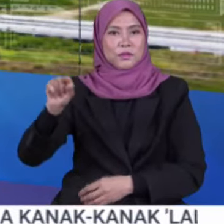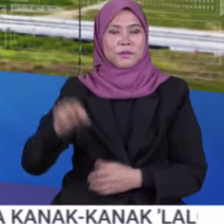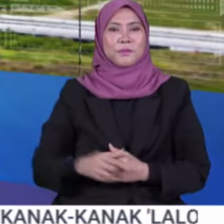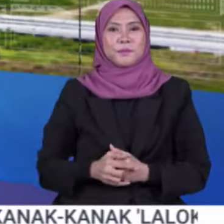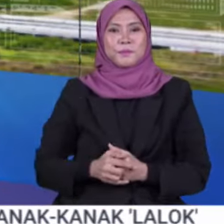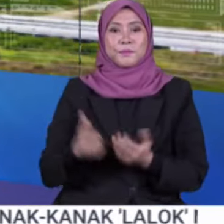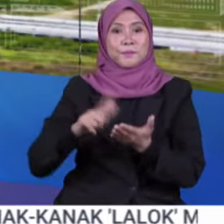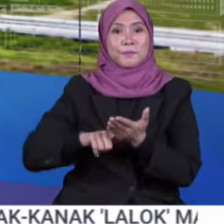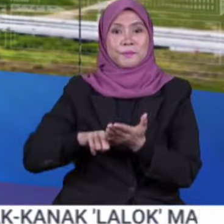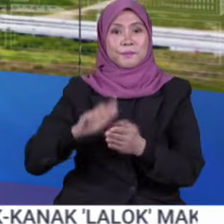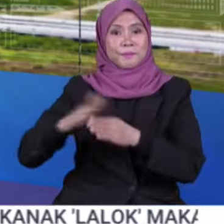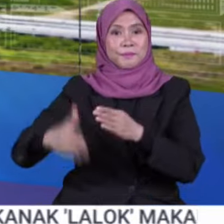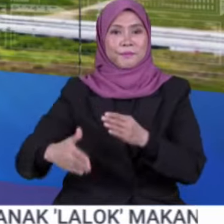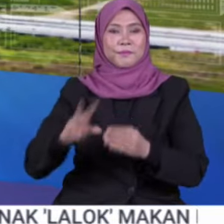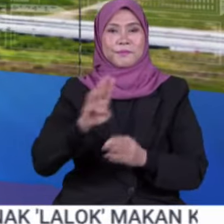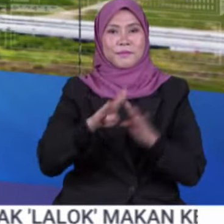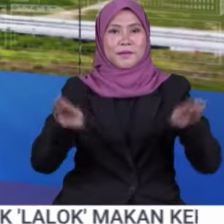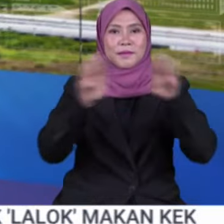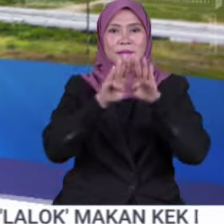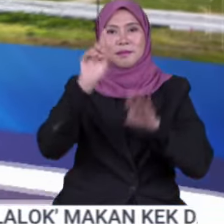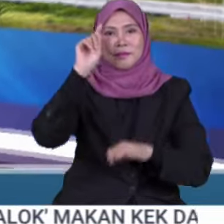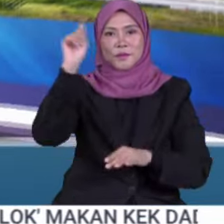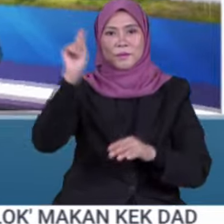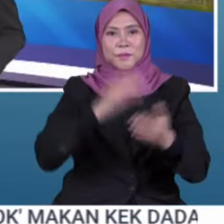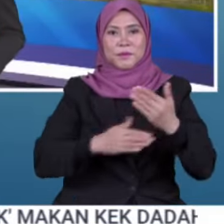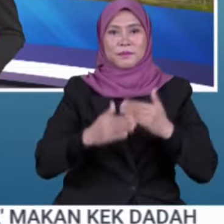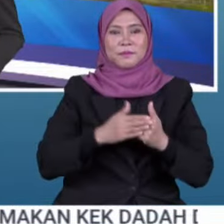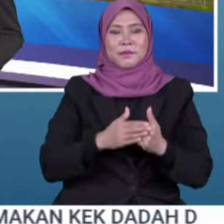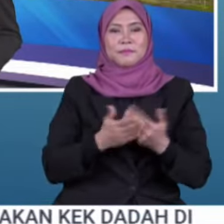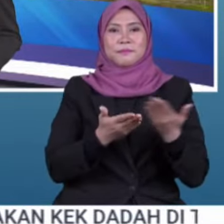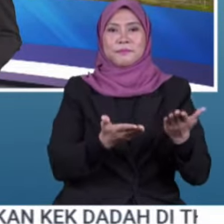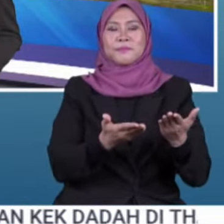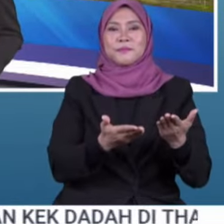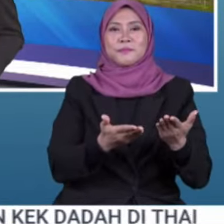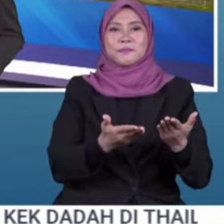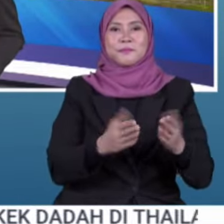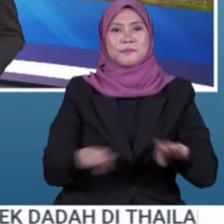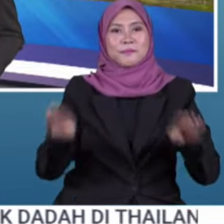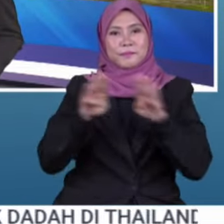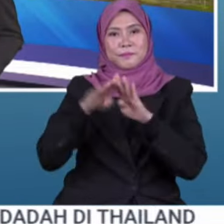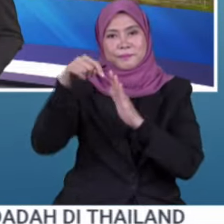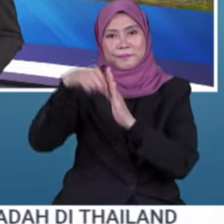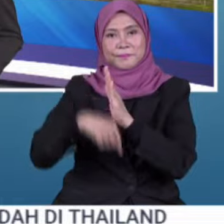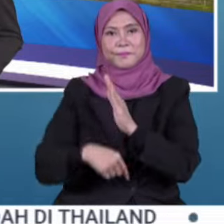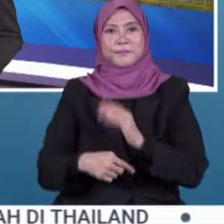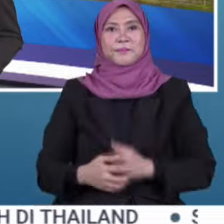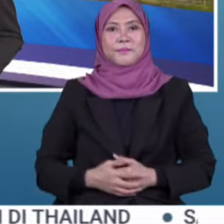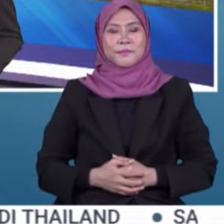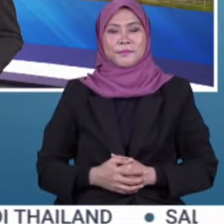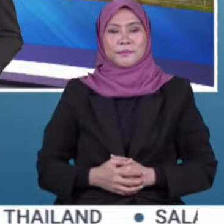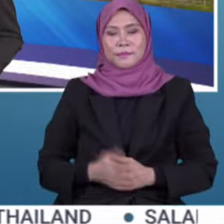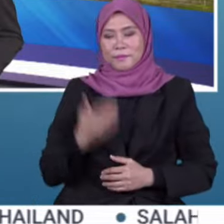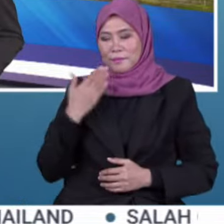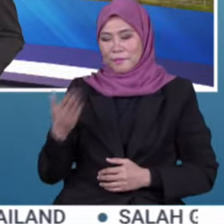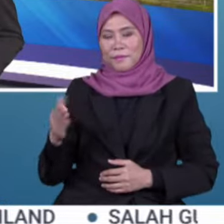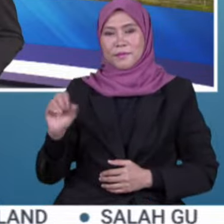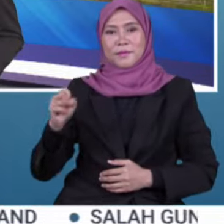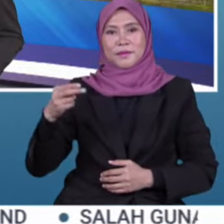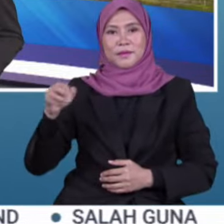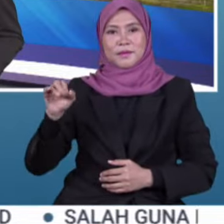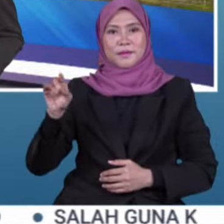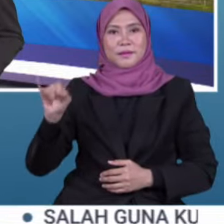Paparan itu mengakhiri berita wilayah dari Terengganu. Kembali ke Angka 10 Kota Media untuk berita seterusnya. Baik, terima kasih Shidi